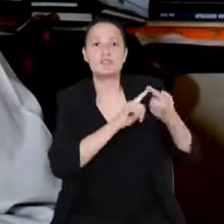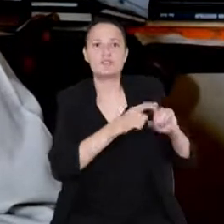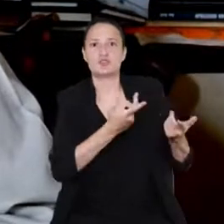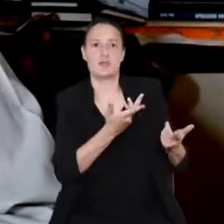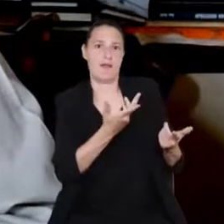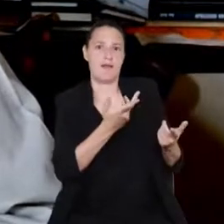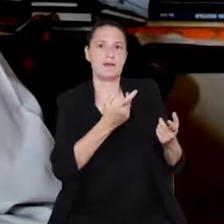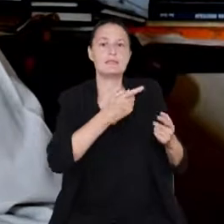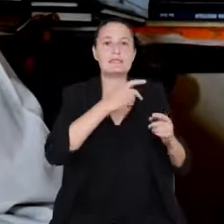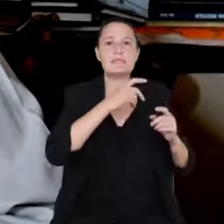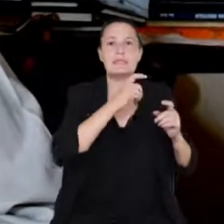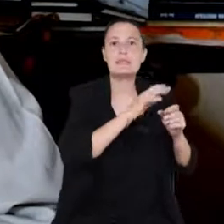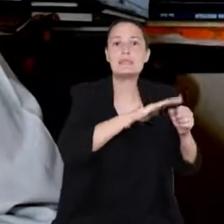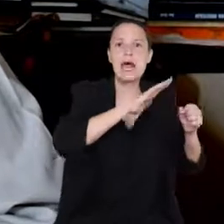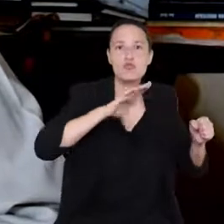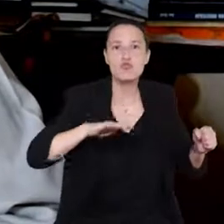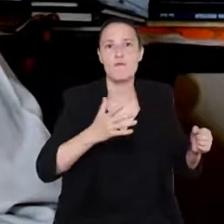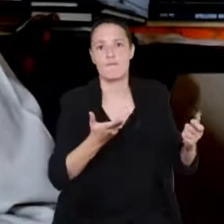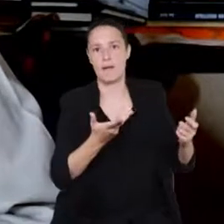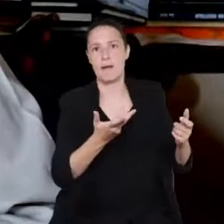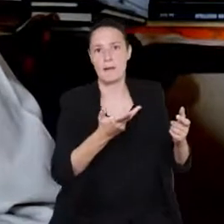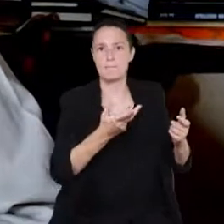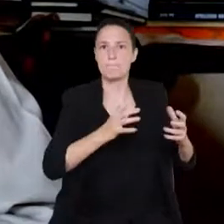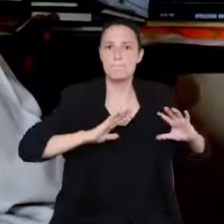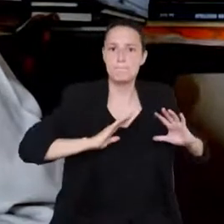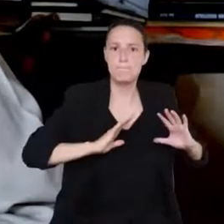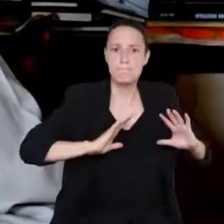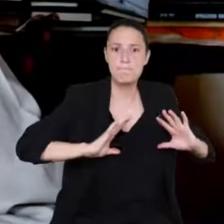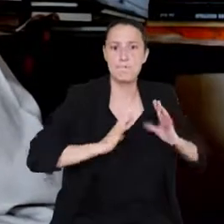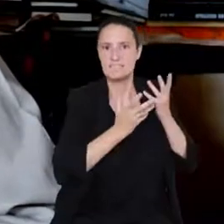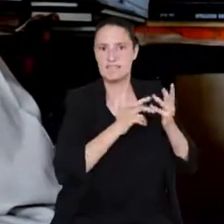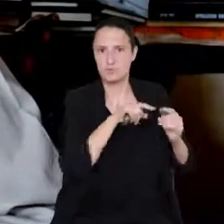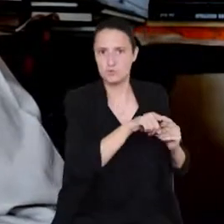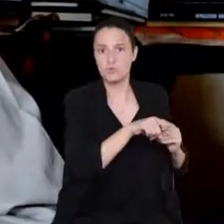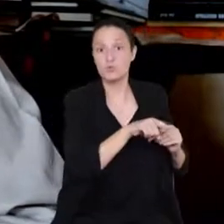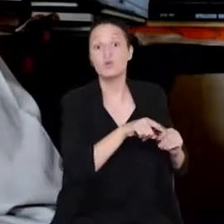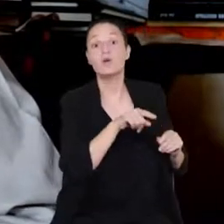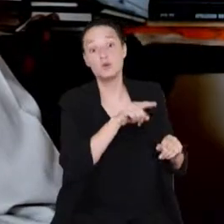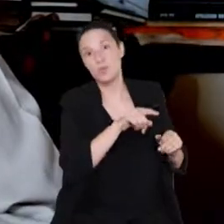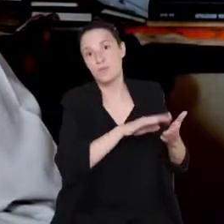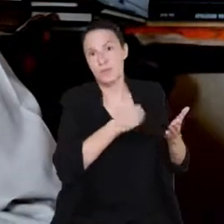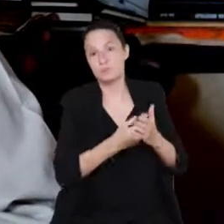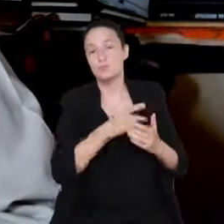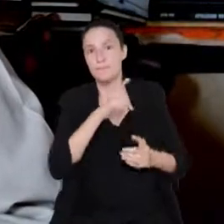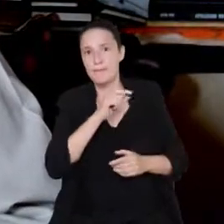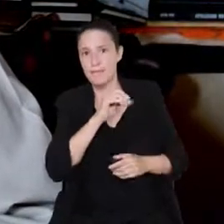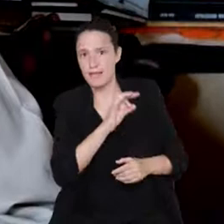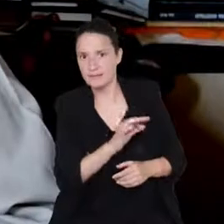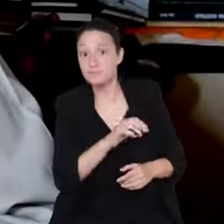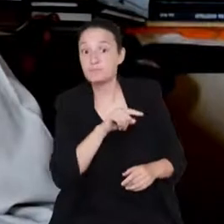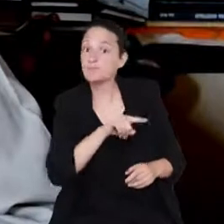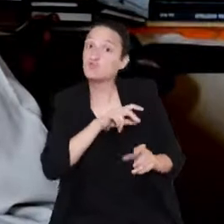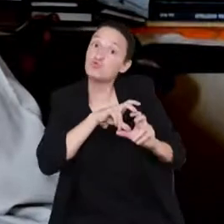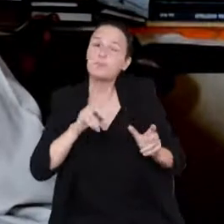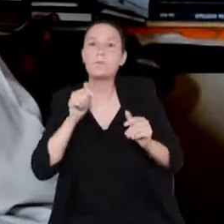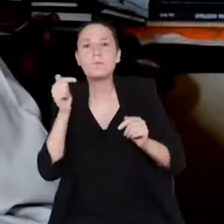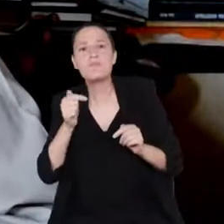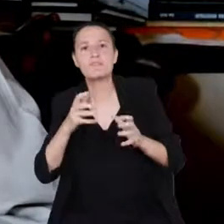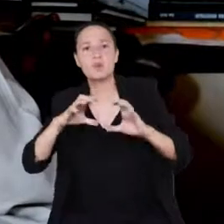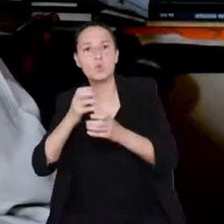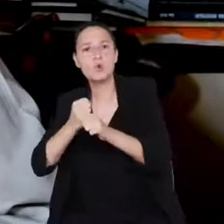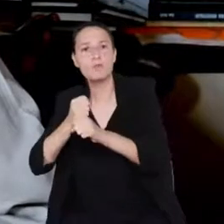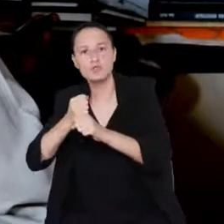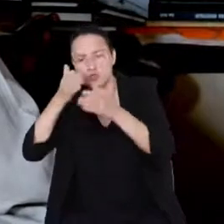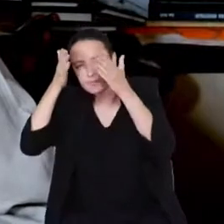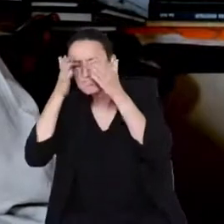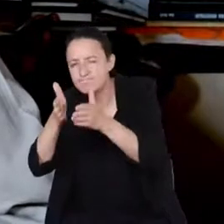powstańczej, no i zmierzać do odbudowania państwa polskiego, to głosi PPS. Czy powinien się skoncentrować wyłącznie